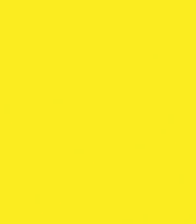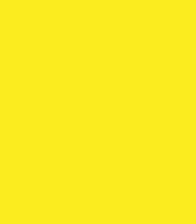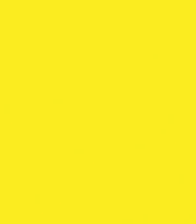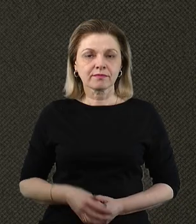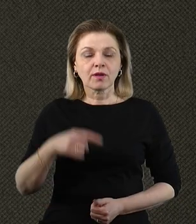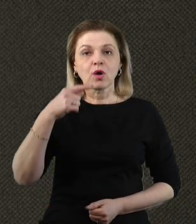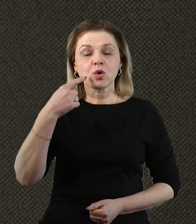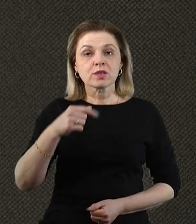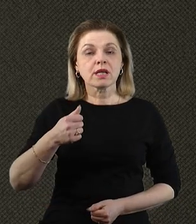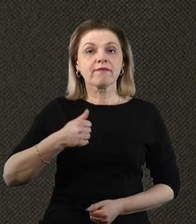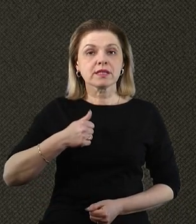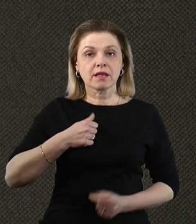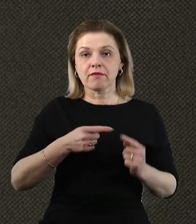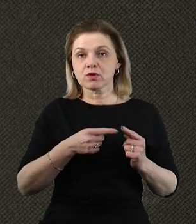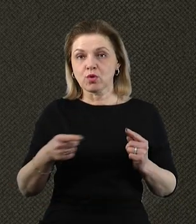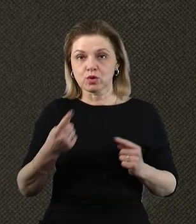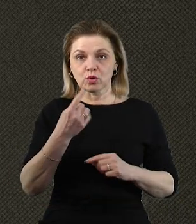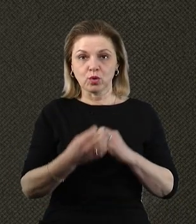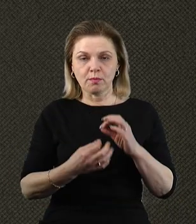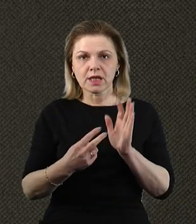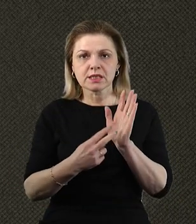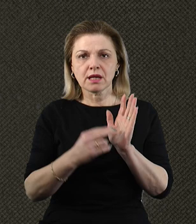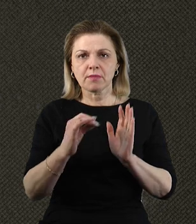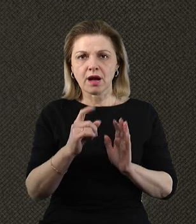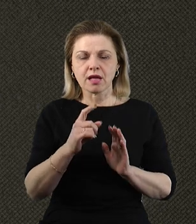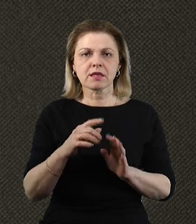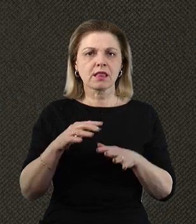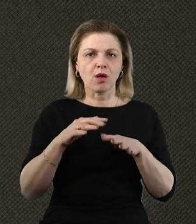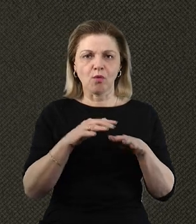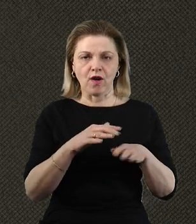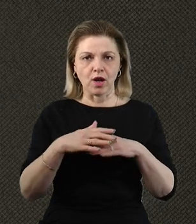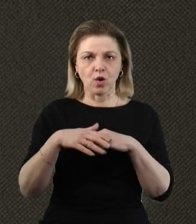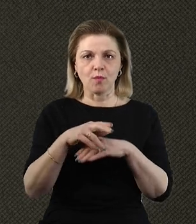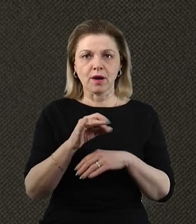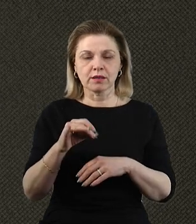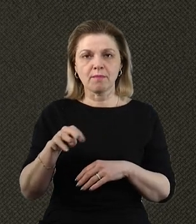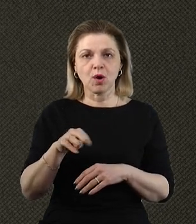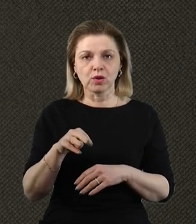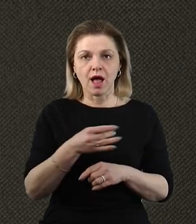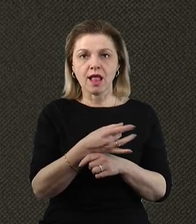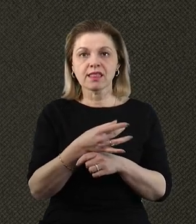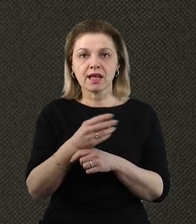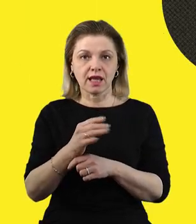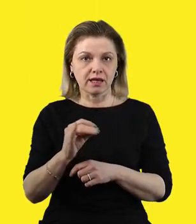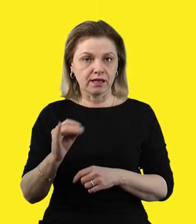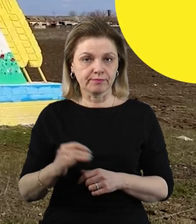соцмережах російські війська протягом доби сім разів атакували громади миколаївщини з